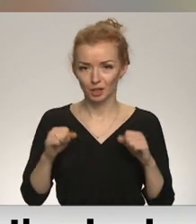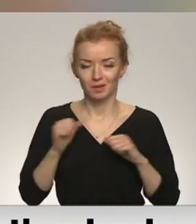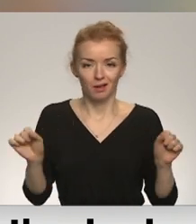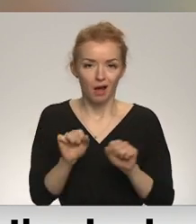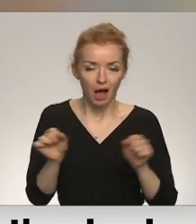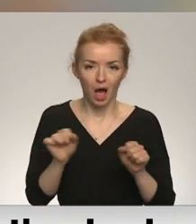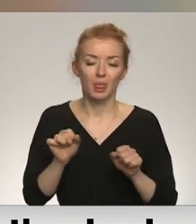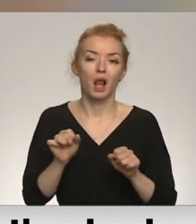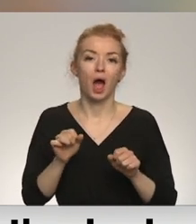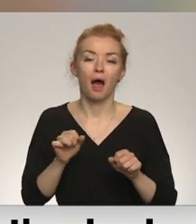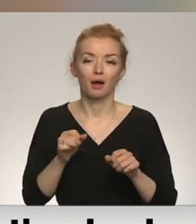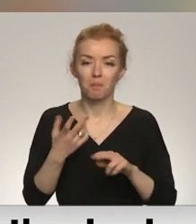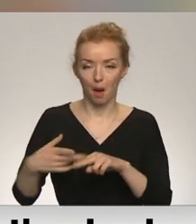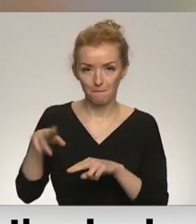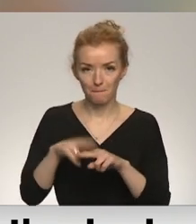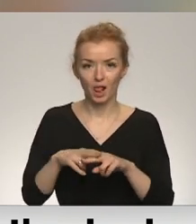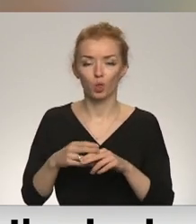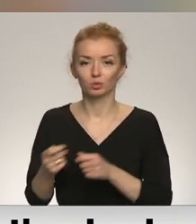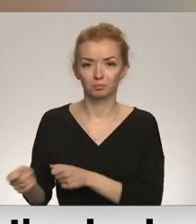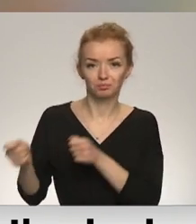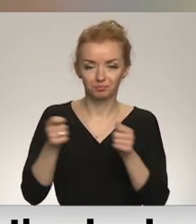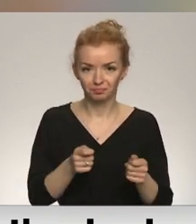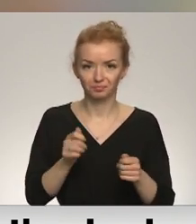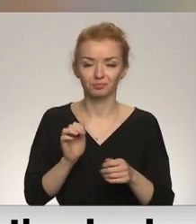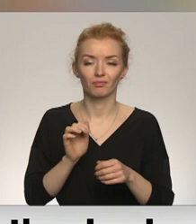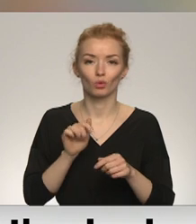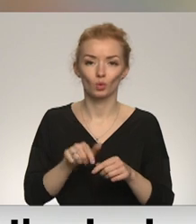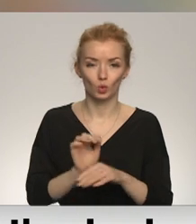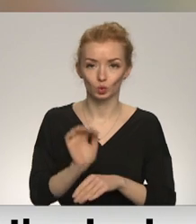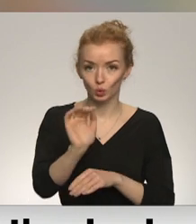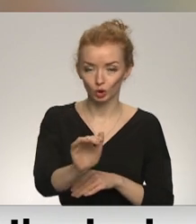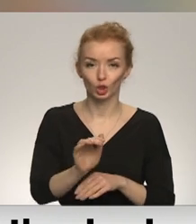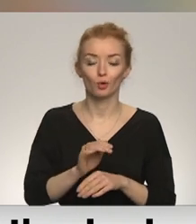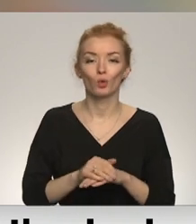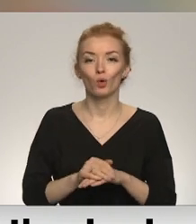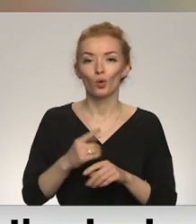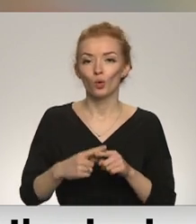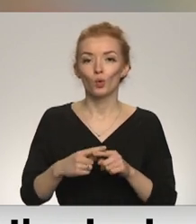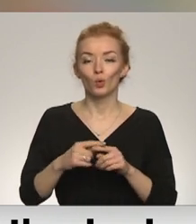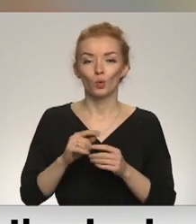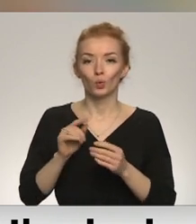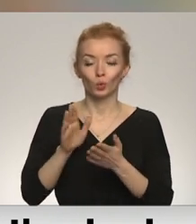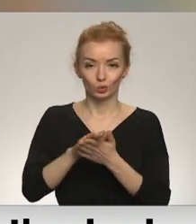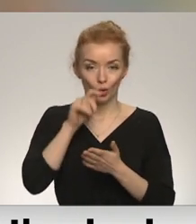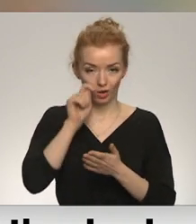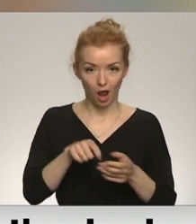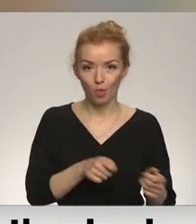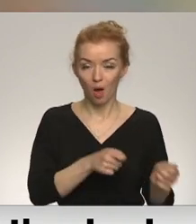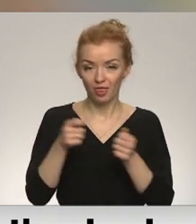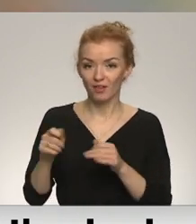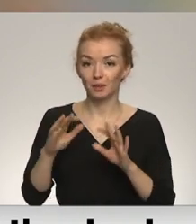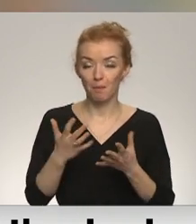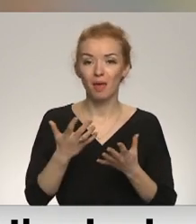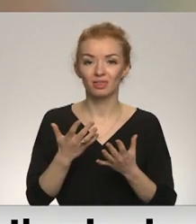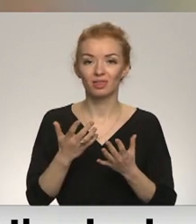mēs varētu papildināt tos sūtījumus, kuri jau ir notikuši uz Ukrainu, bet